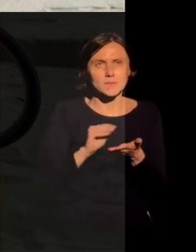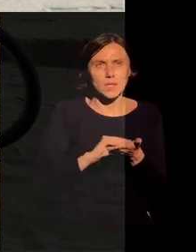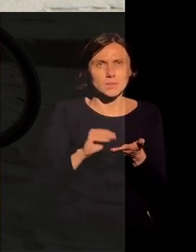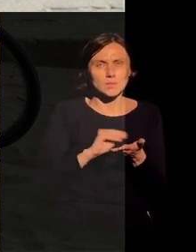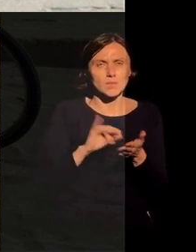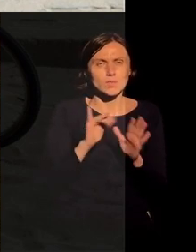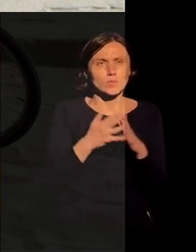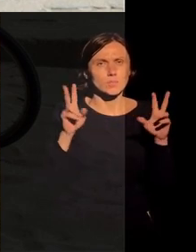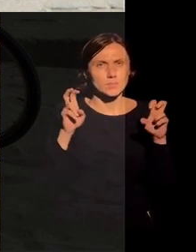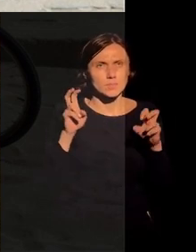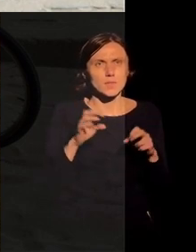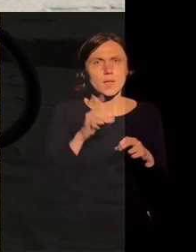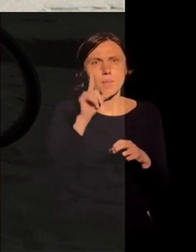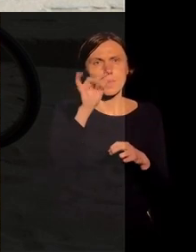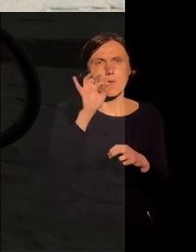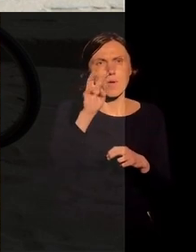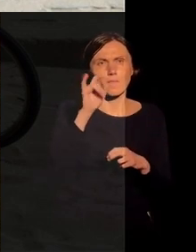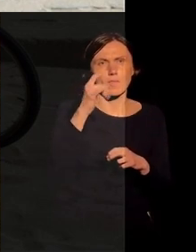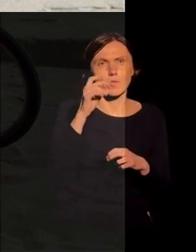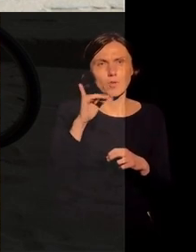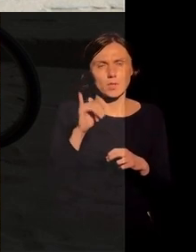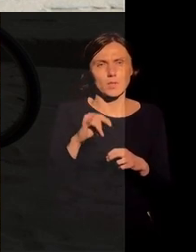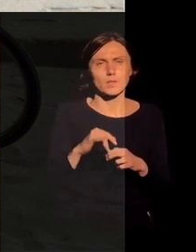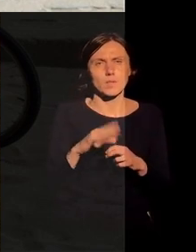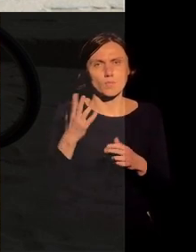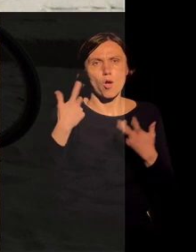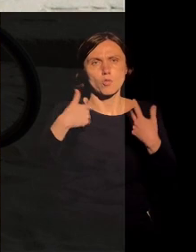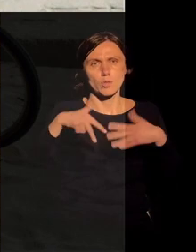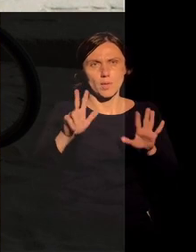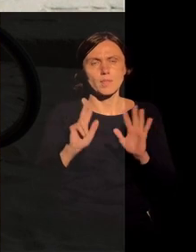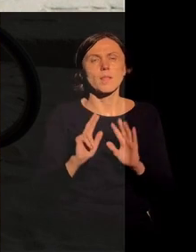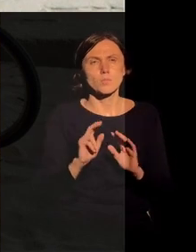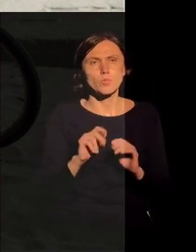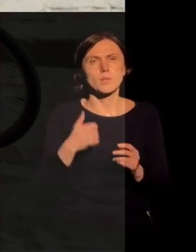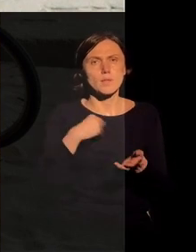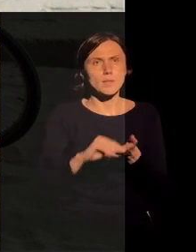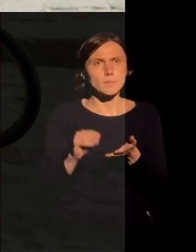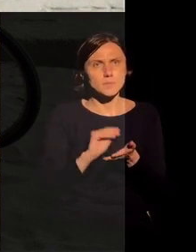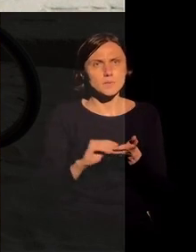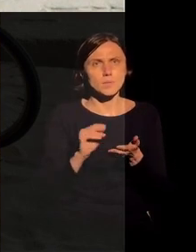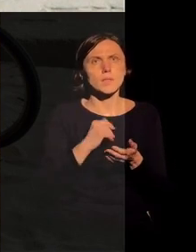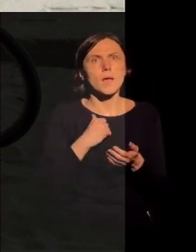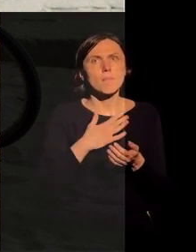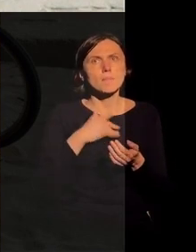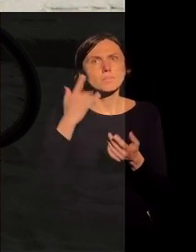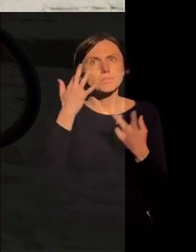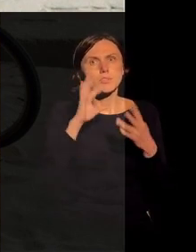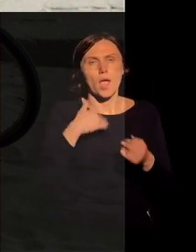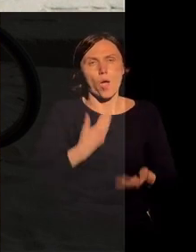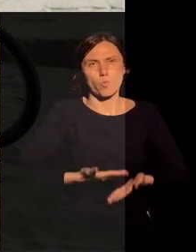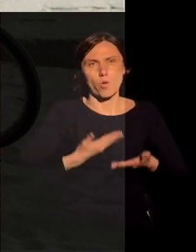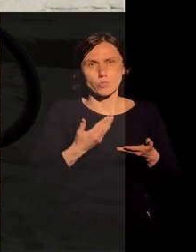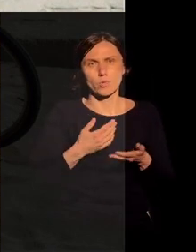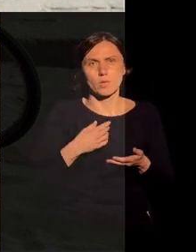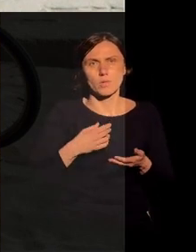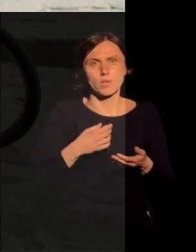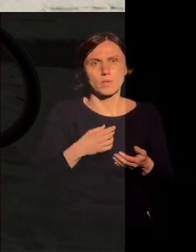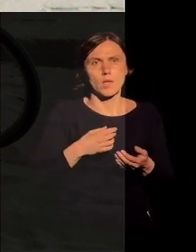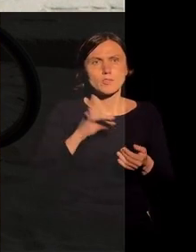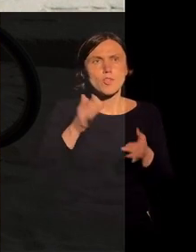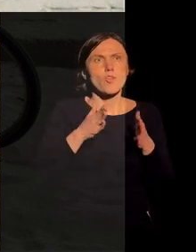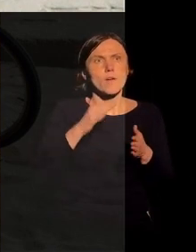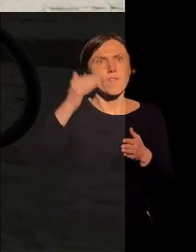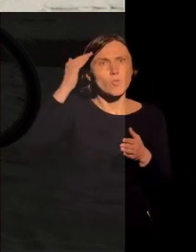w książce pod tytułem Powidoki, która ukazała się 8 lat temu, napisałem, że ja mam takie wrażenie, że urodziłem się z drogą w